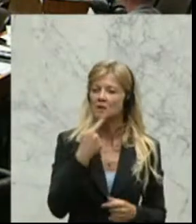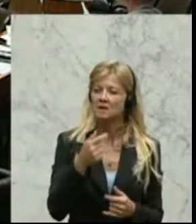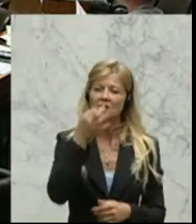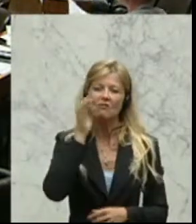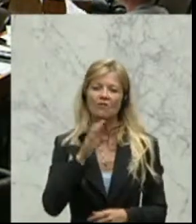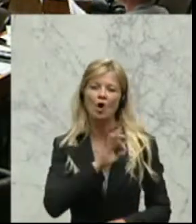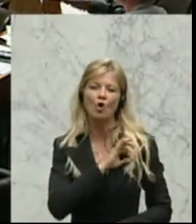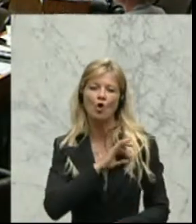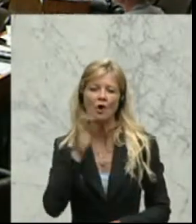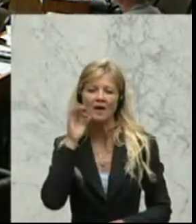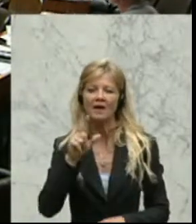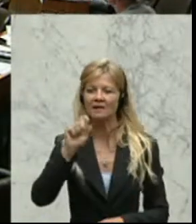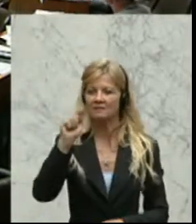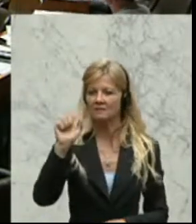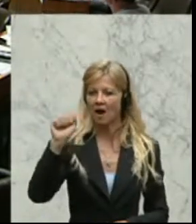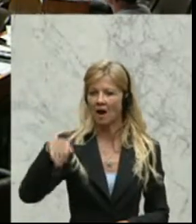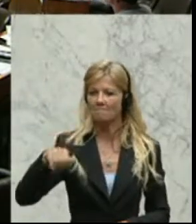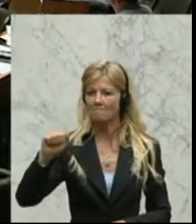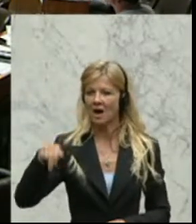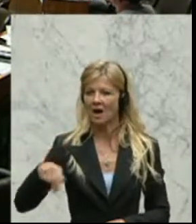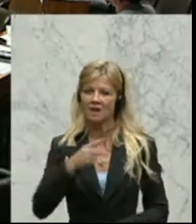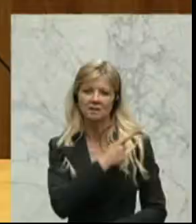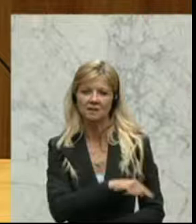ÖVP das Wahlprogramm der Freiheitlichen übernommen hat.